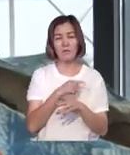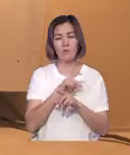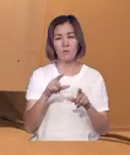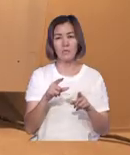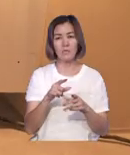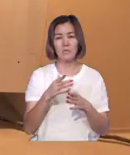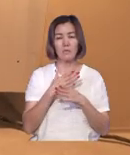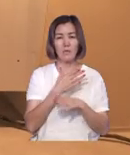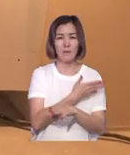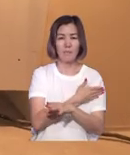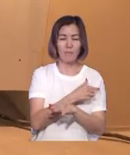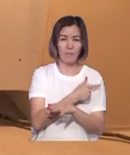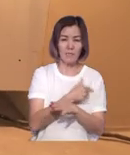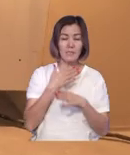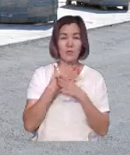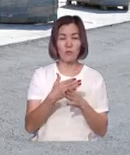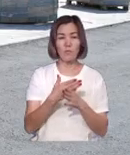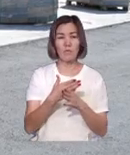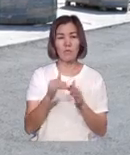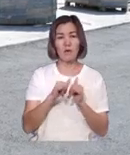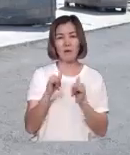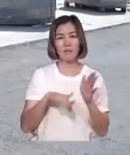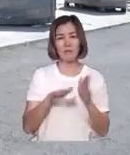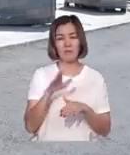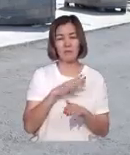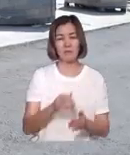медициналық көмекке қолжетімділігін анағұрлым арттырды.